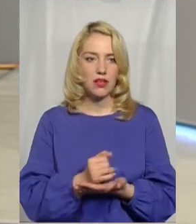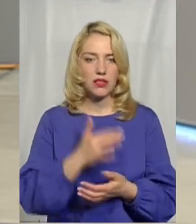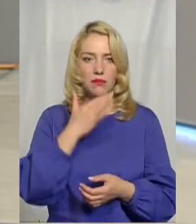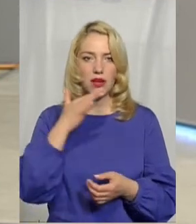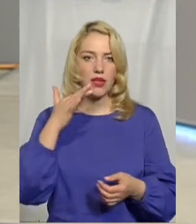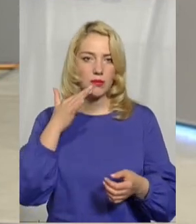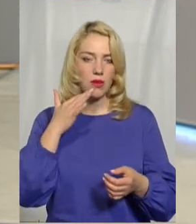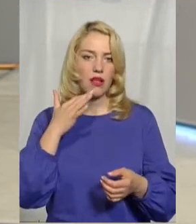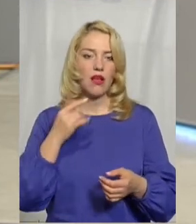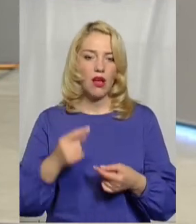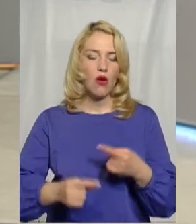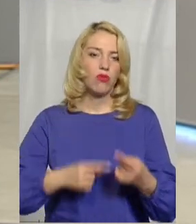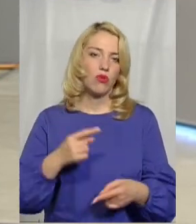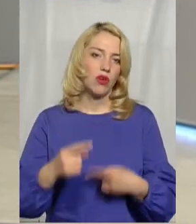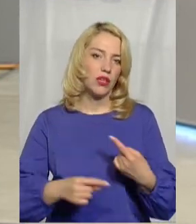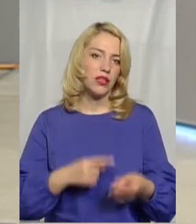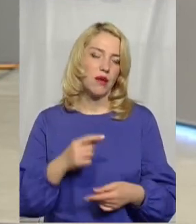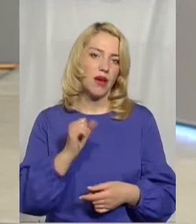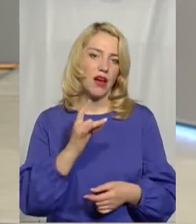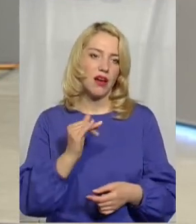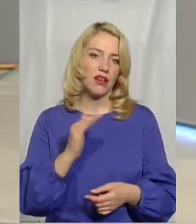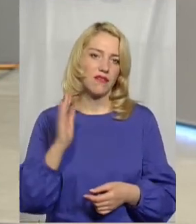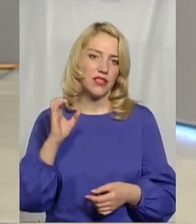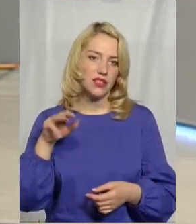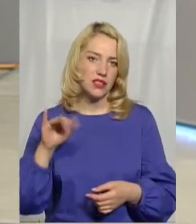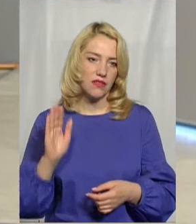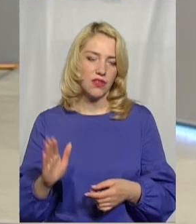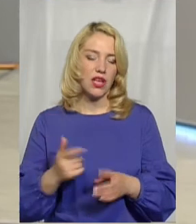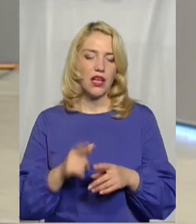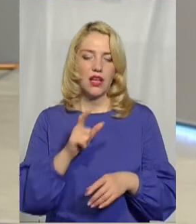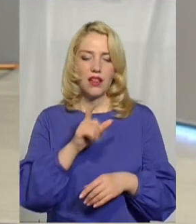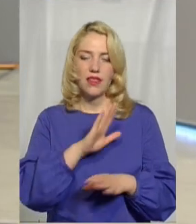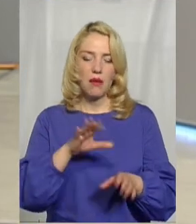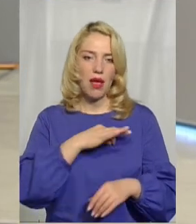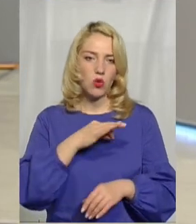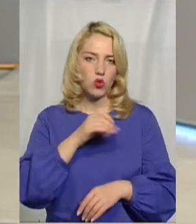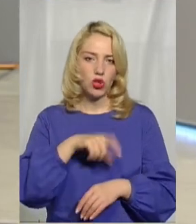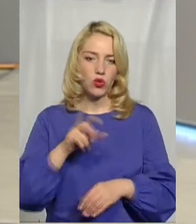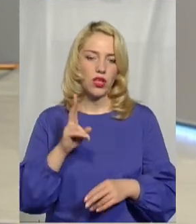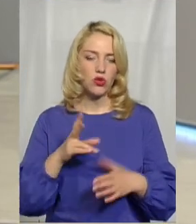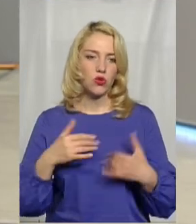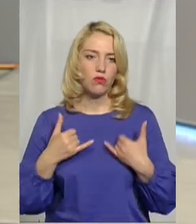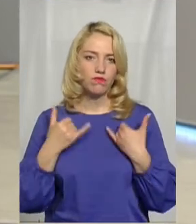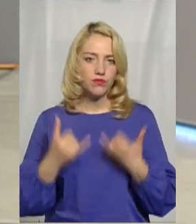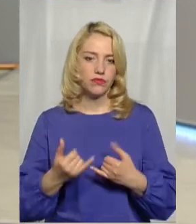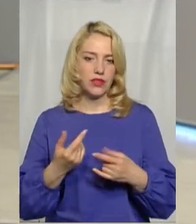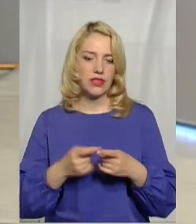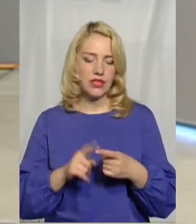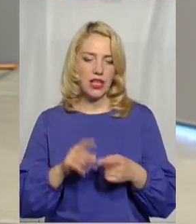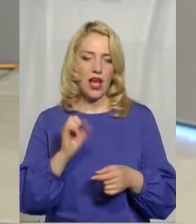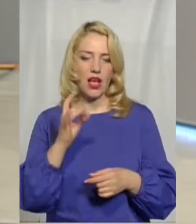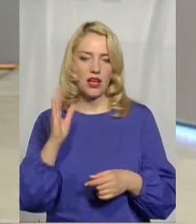багатьма поколіннями архівістів, істориків, взагалі небайдужих людей, які працювали в архівній галузі